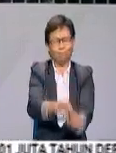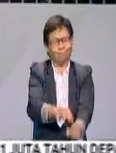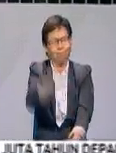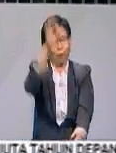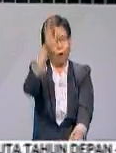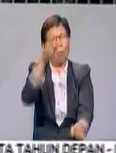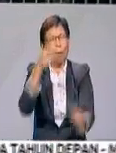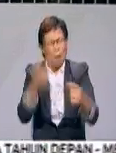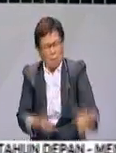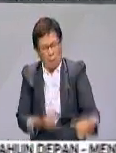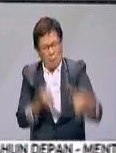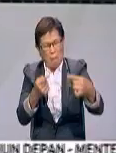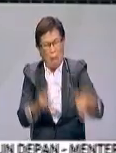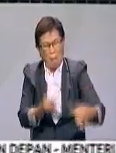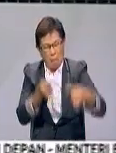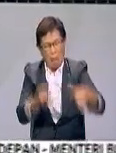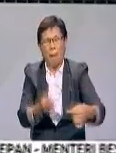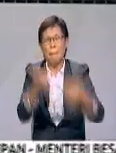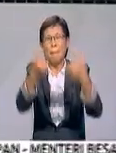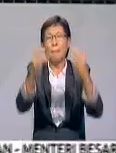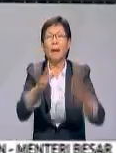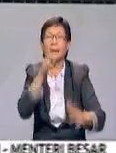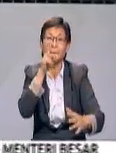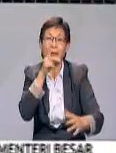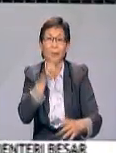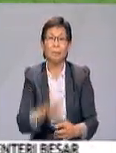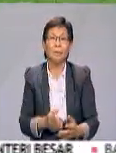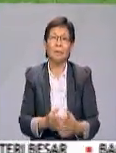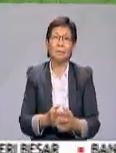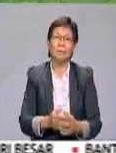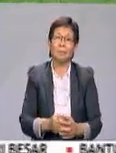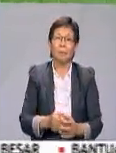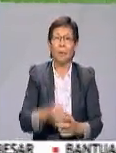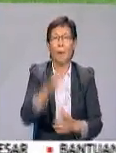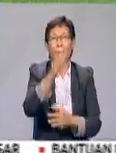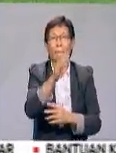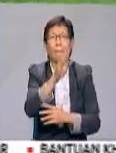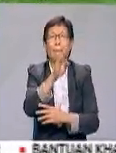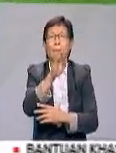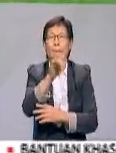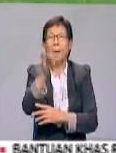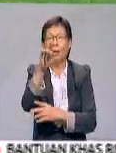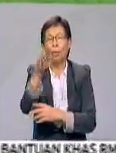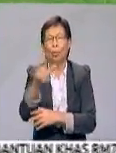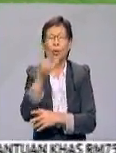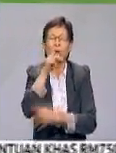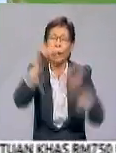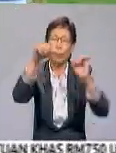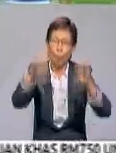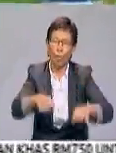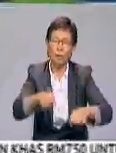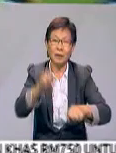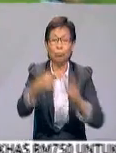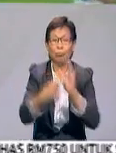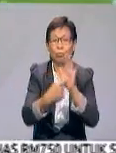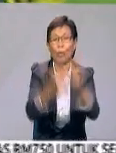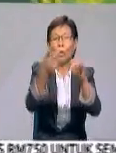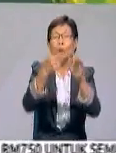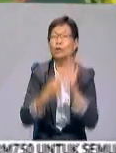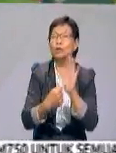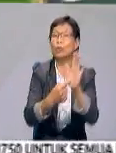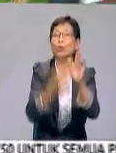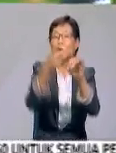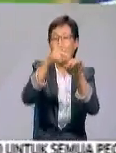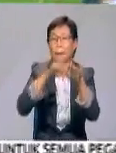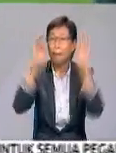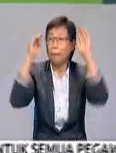semangat perjuangan pemain-pemain Kedah. Melalui keputusan ini, Badrul merasakan Kedah sudah mampu memberikan satu bayangan kepada Pahang